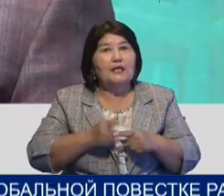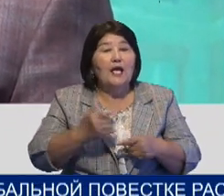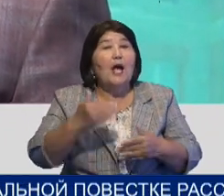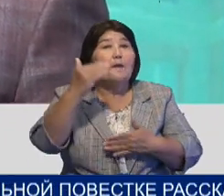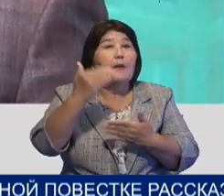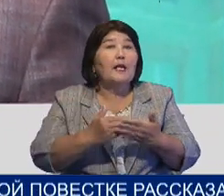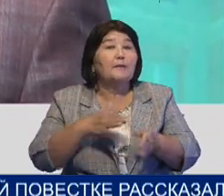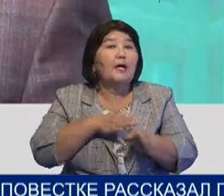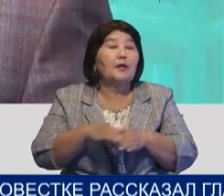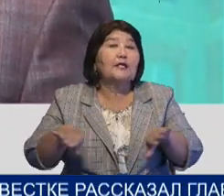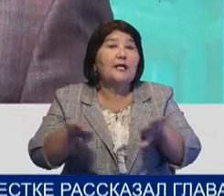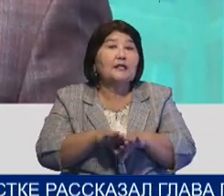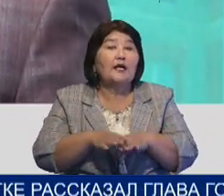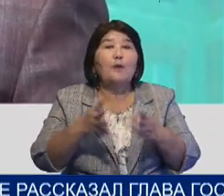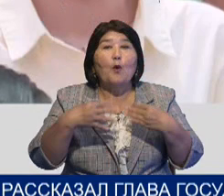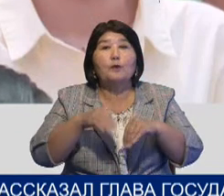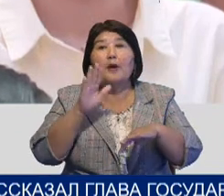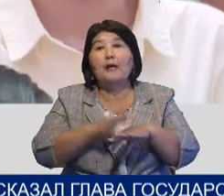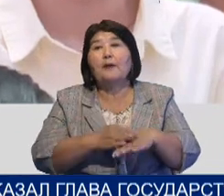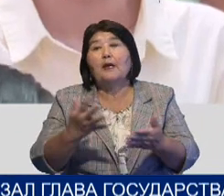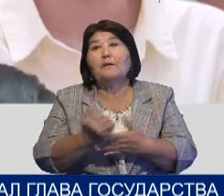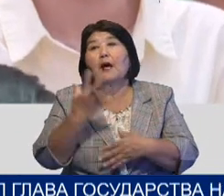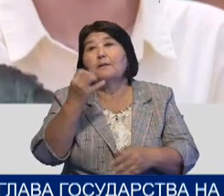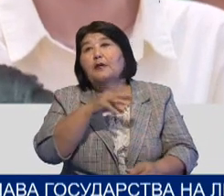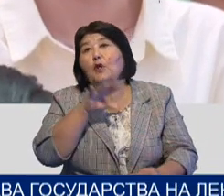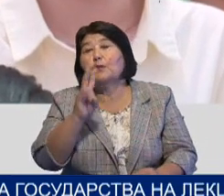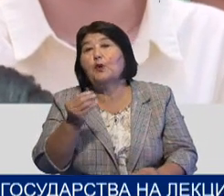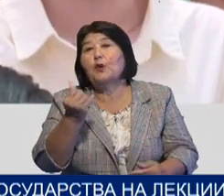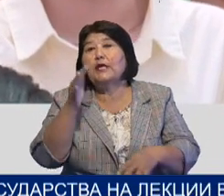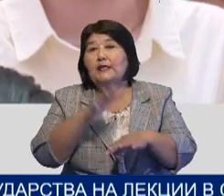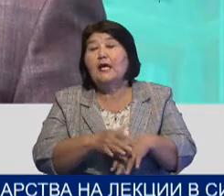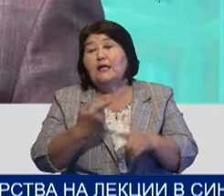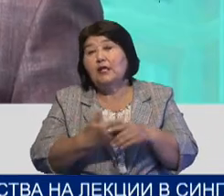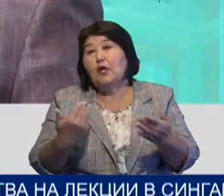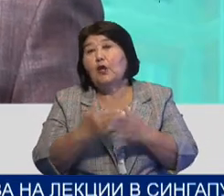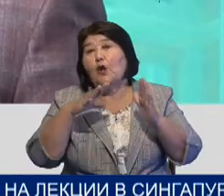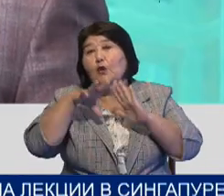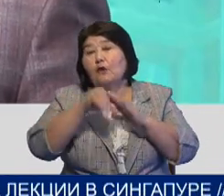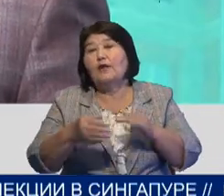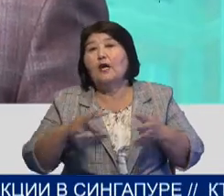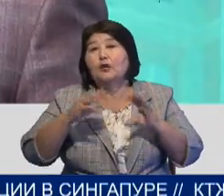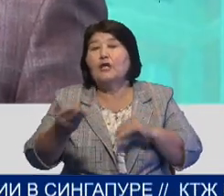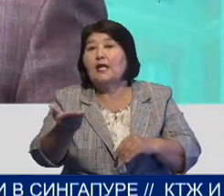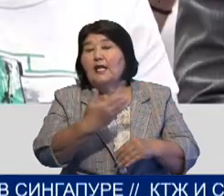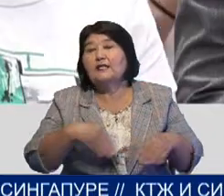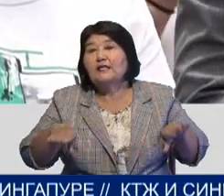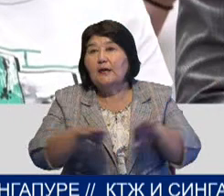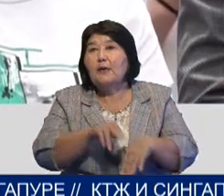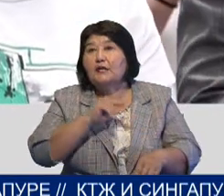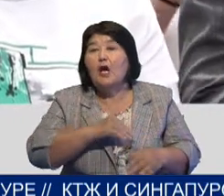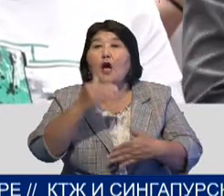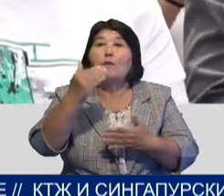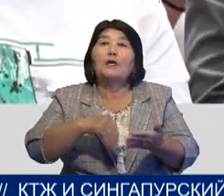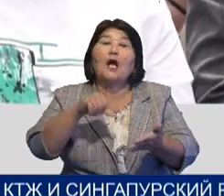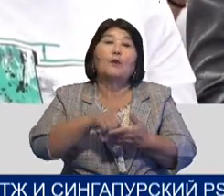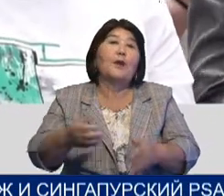программа была реализована совместно с сопас банк выделивших 500 млн тенге сегодняшние новоселья - это результат нашей совместной работы в программе